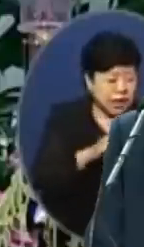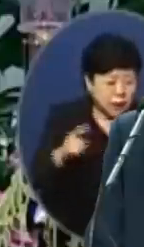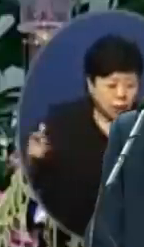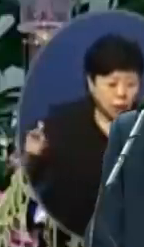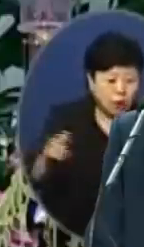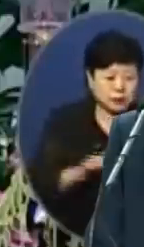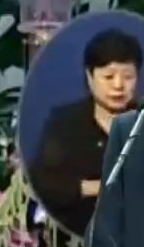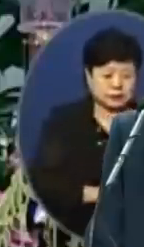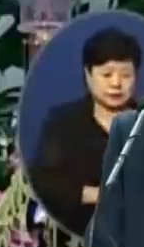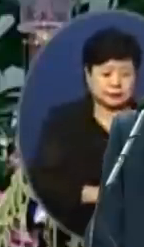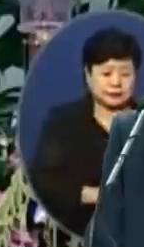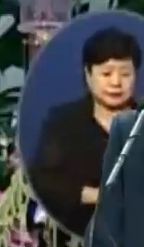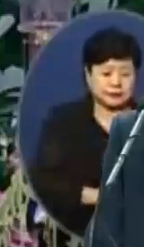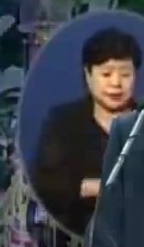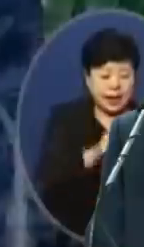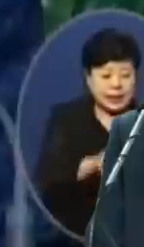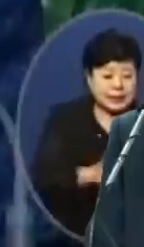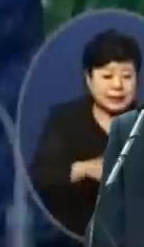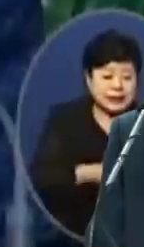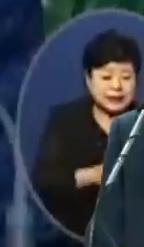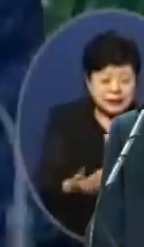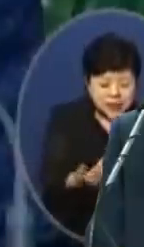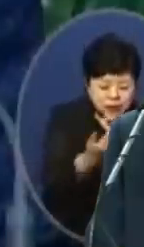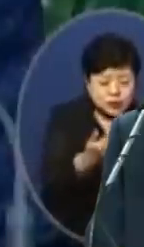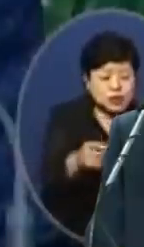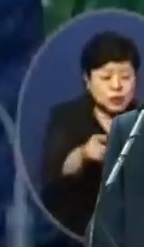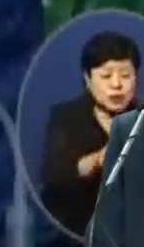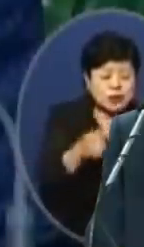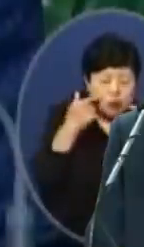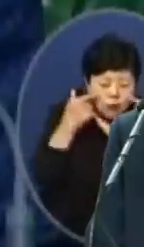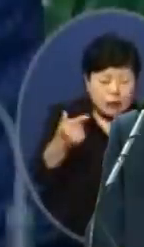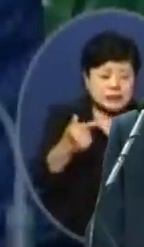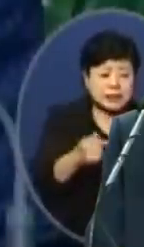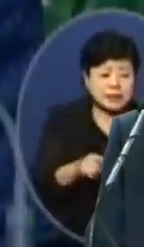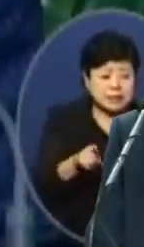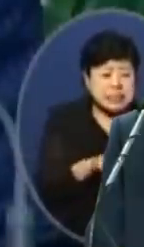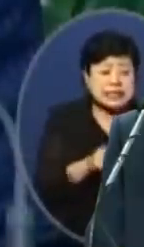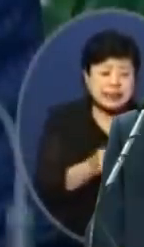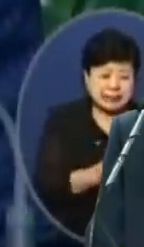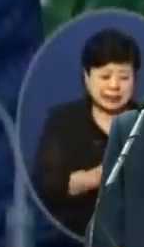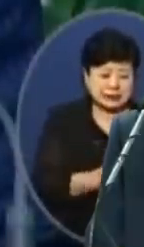않았어요. 그는 하나님의 뜻이 이루어진 것을 확신하기 때문인 것입니다.